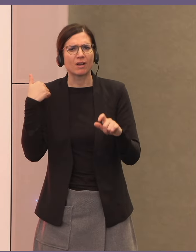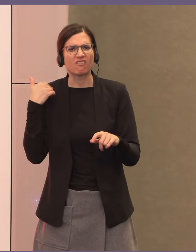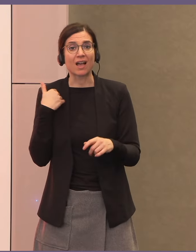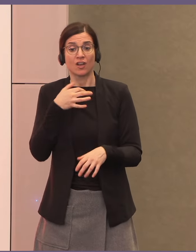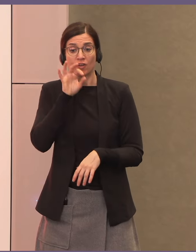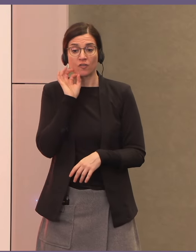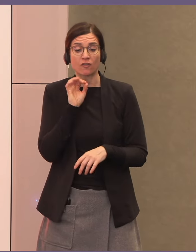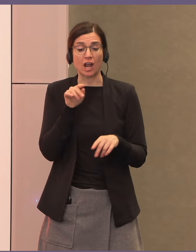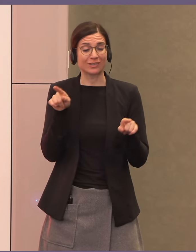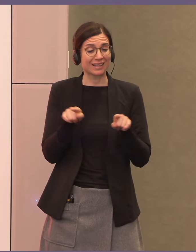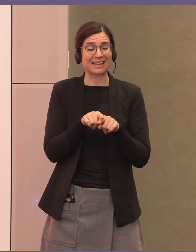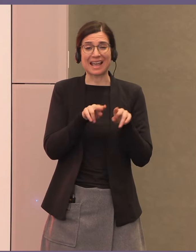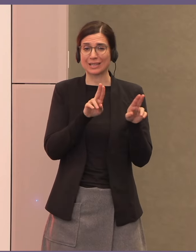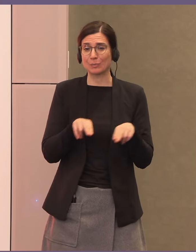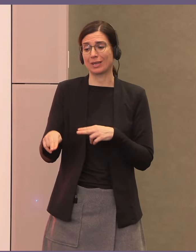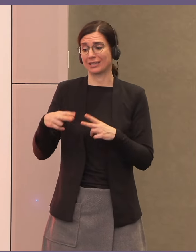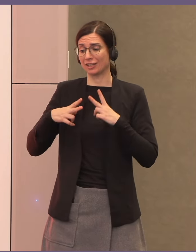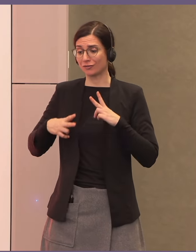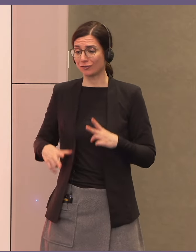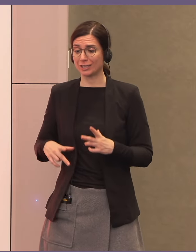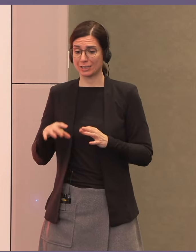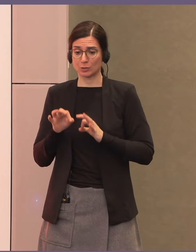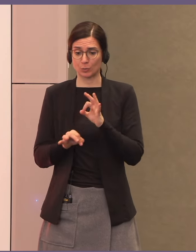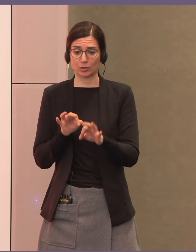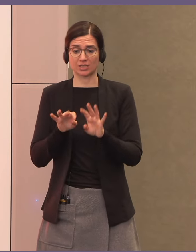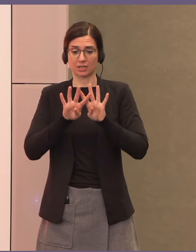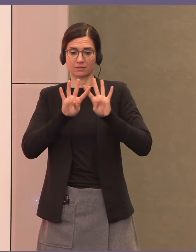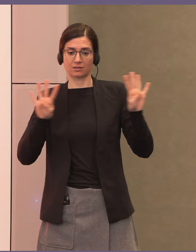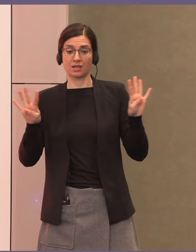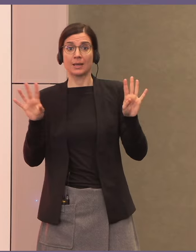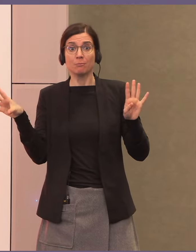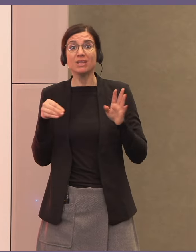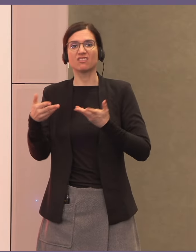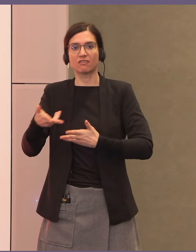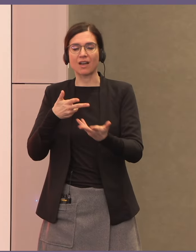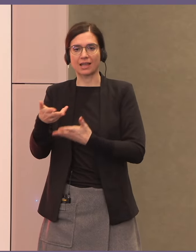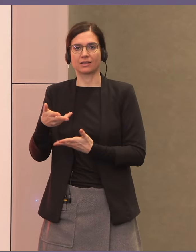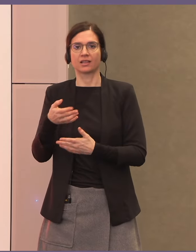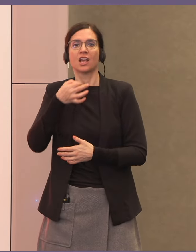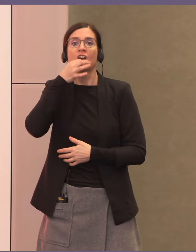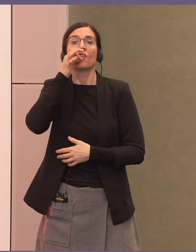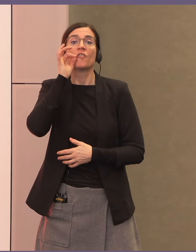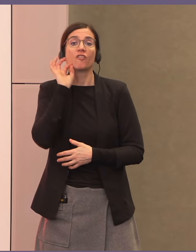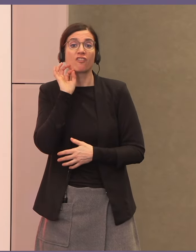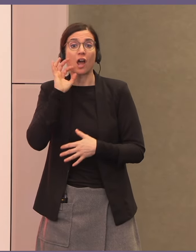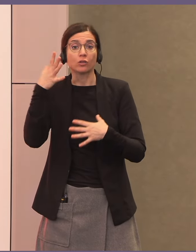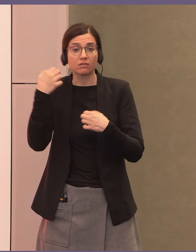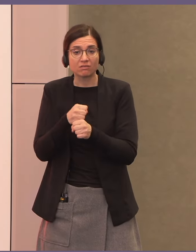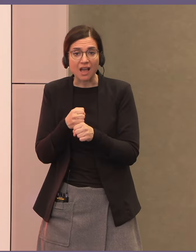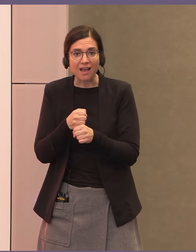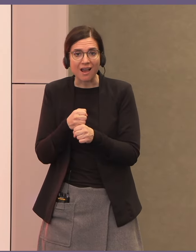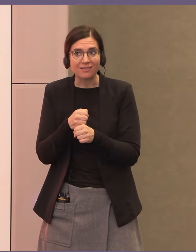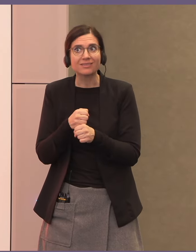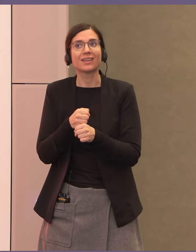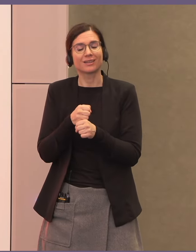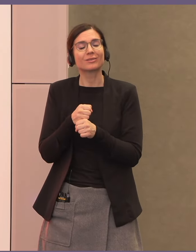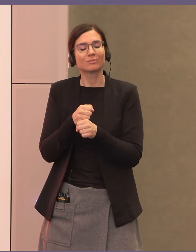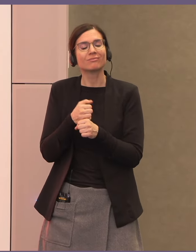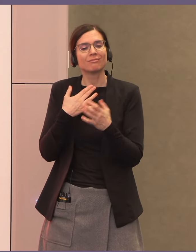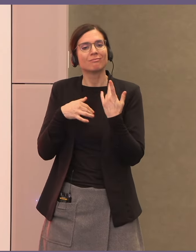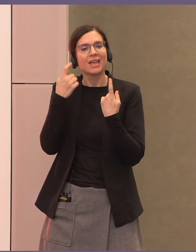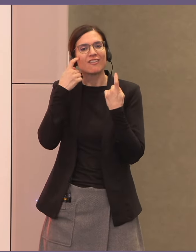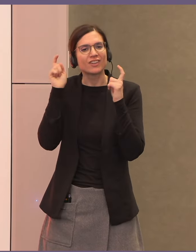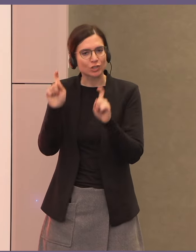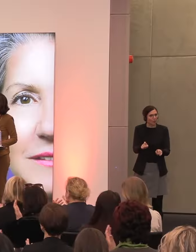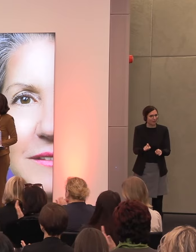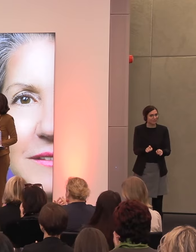Verhandlungstisch bei Friedensprozessen sitzen, dann ist die Wahrscheinlichkeit, dass der Frieden nachhaltig wirkt, größer. Frauen